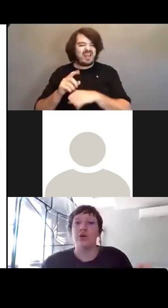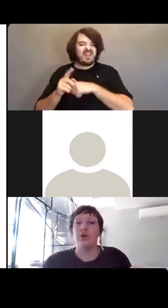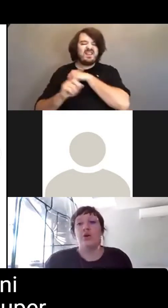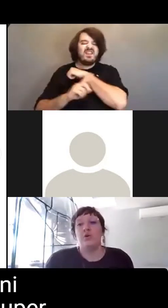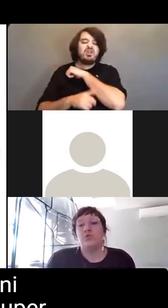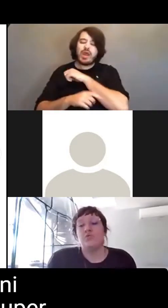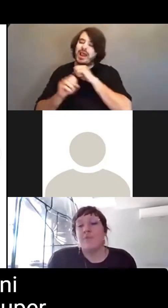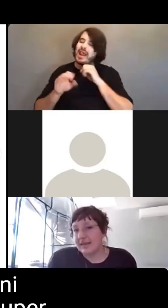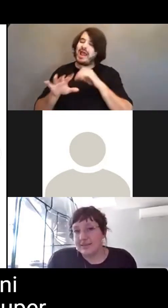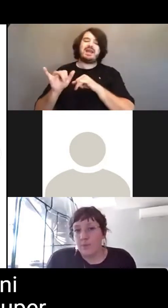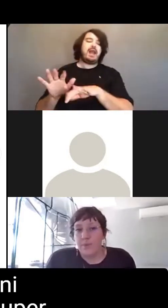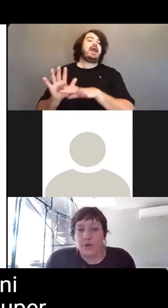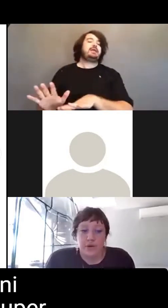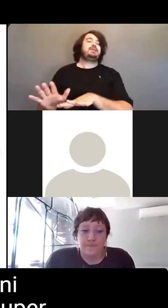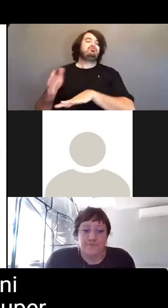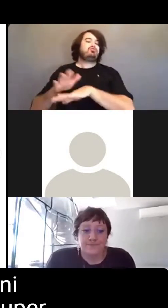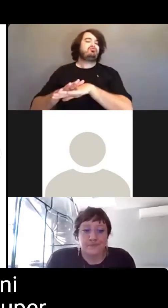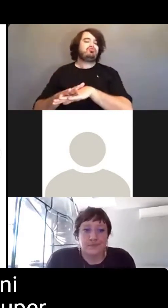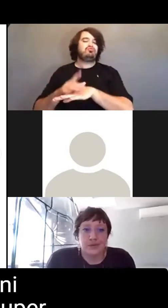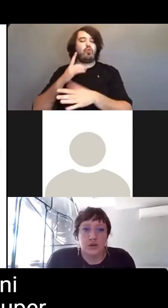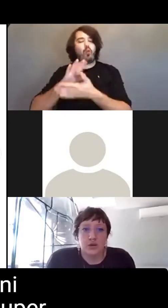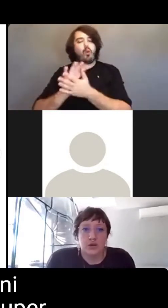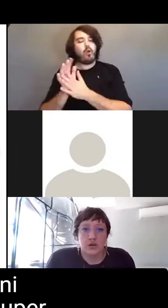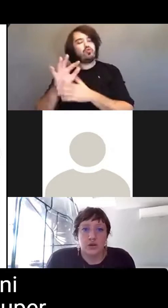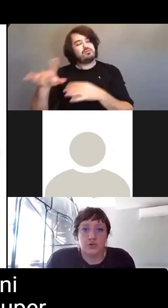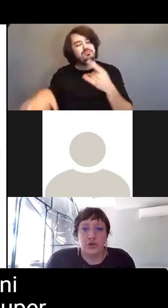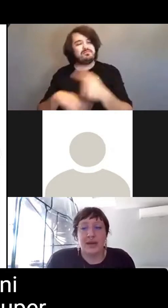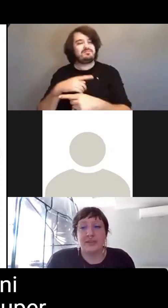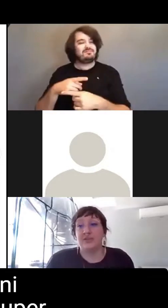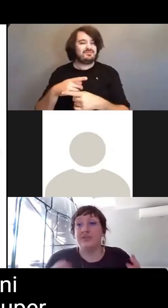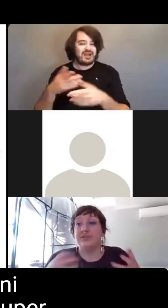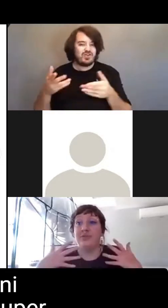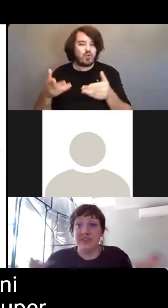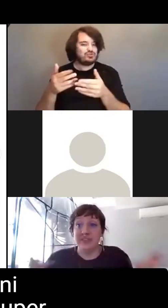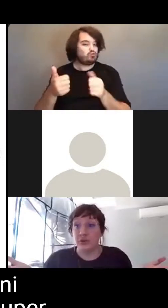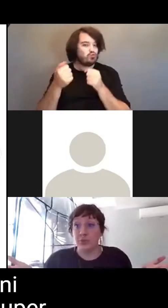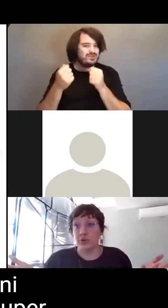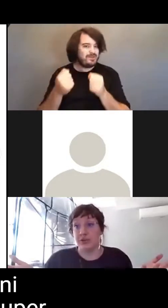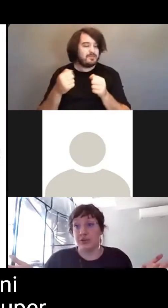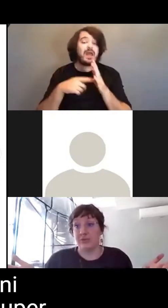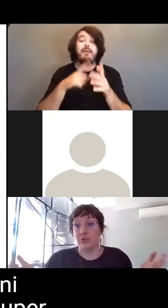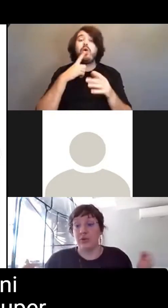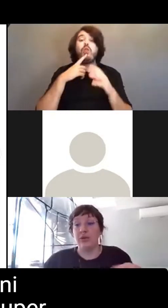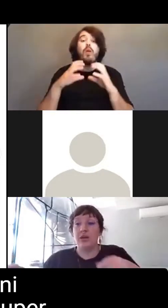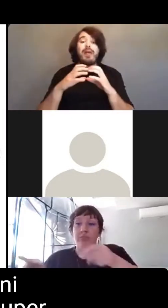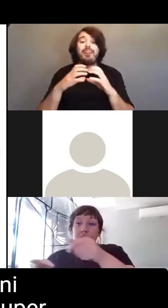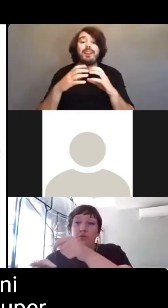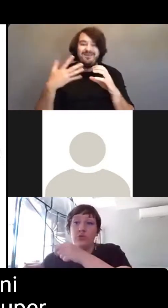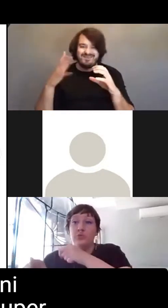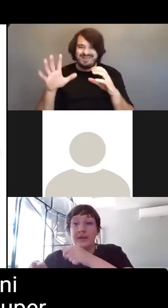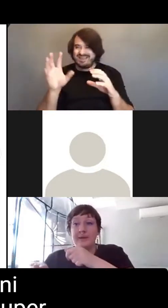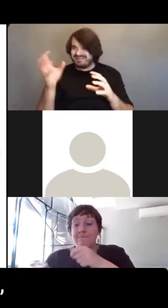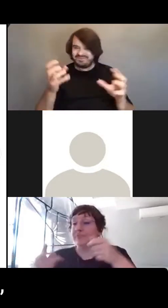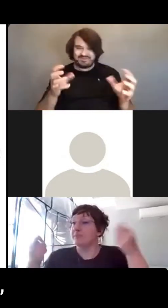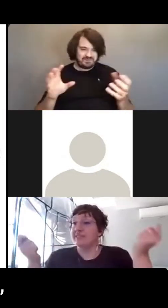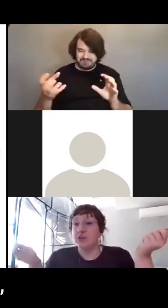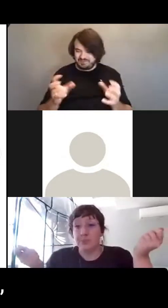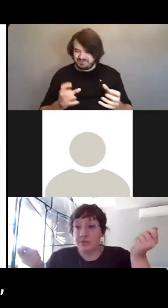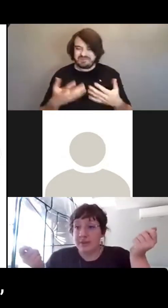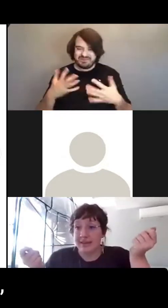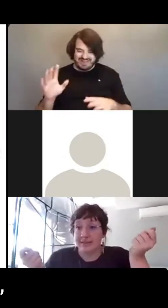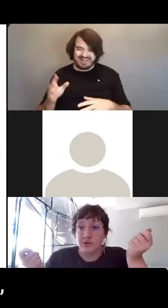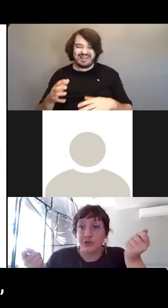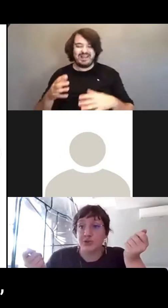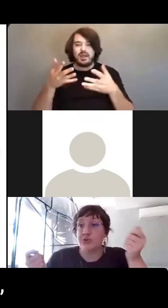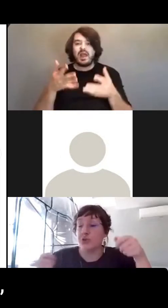dessus. Ou par exemple, une tomate a fini de produire des fruits, bien, on va couper. S'il n'y a